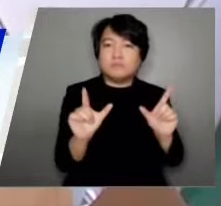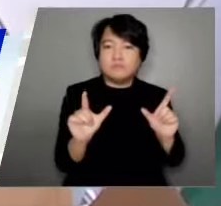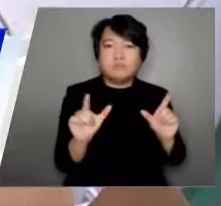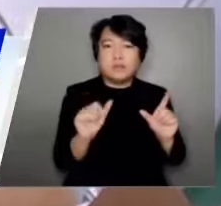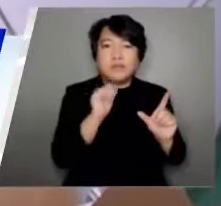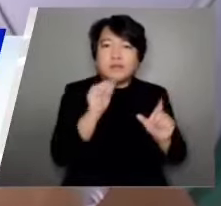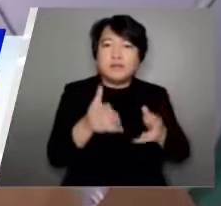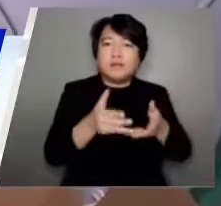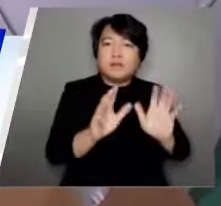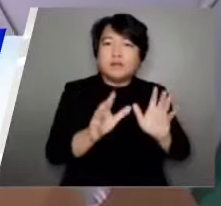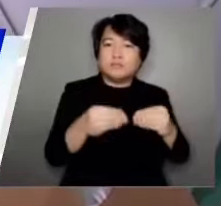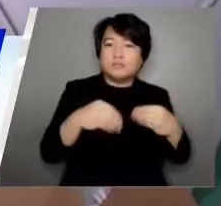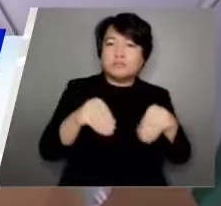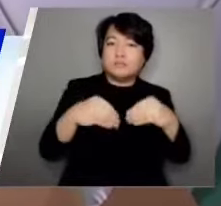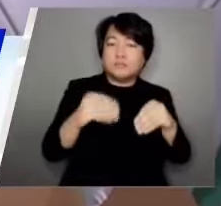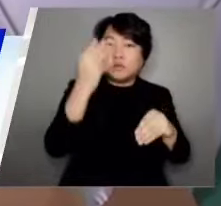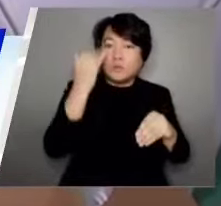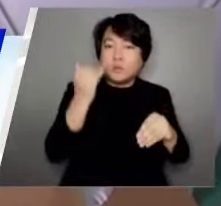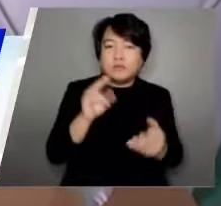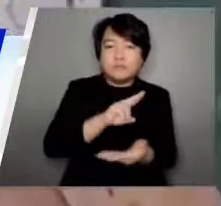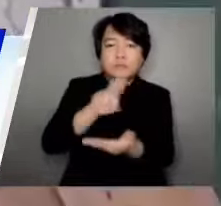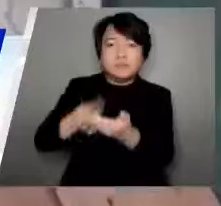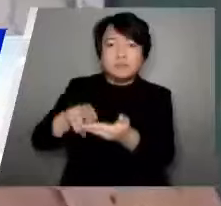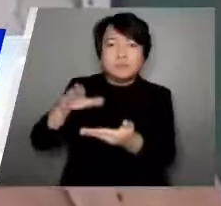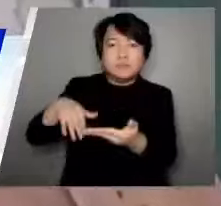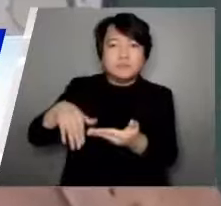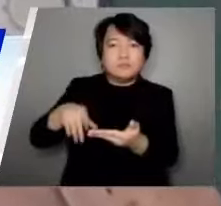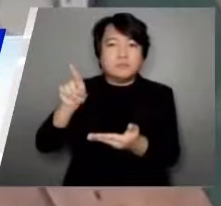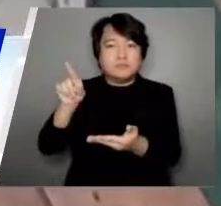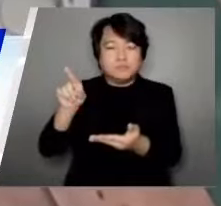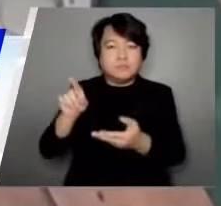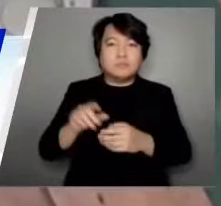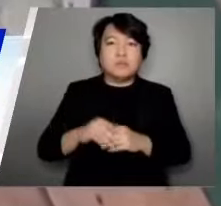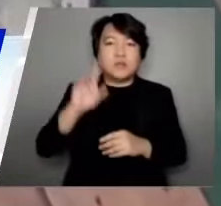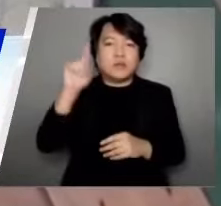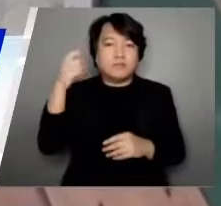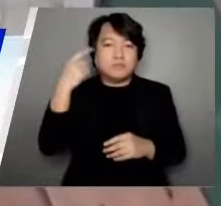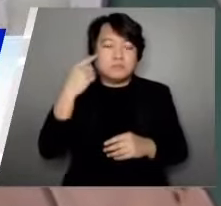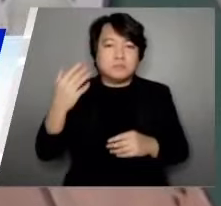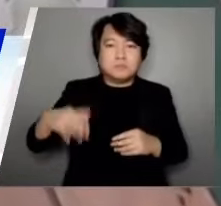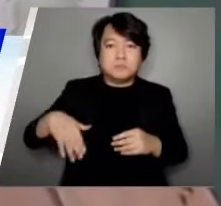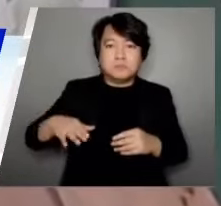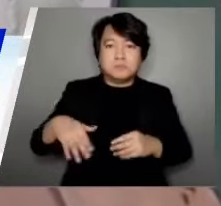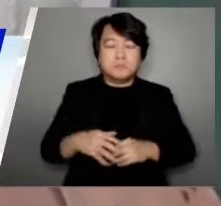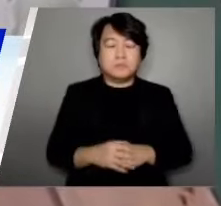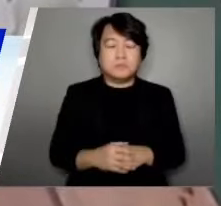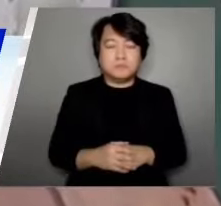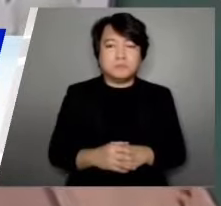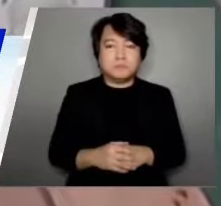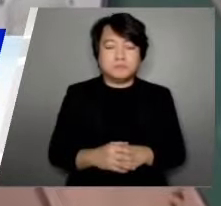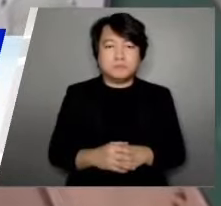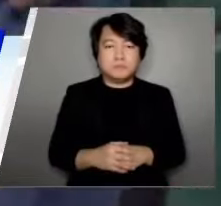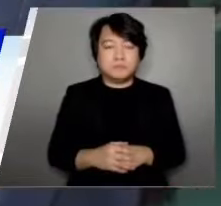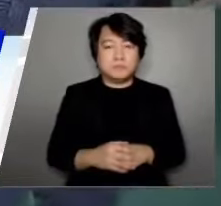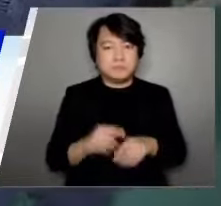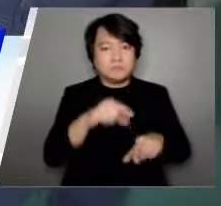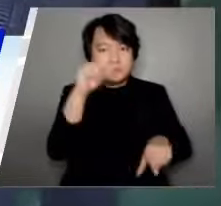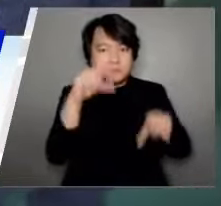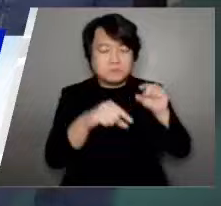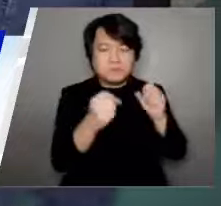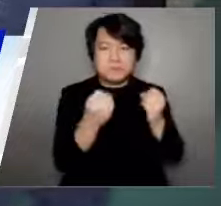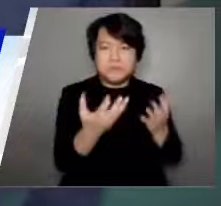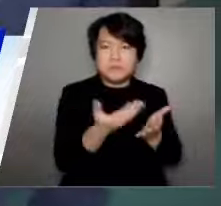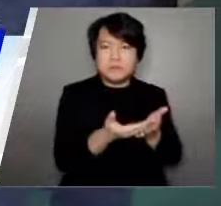walang certificado mula sa Bureau of Philippine Standards. So, nakita po natin dun yung mga blenders,